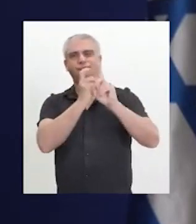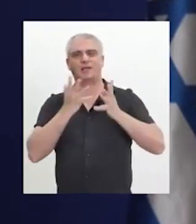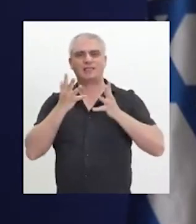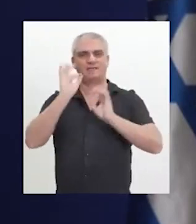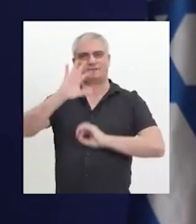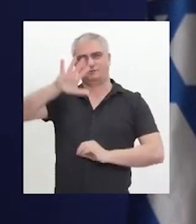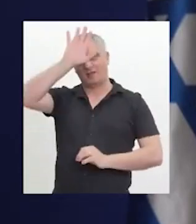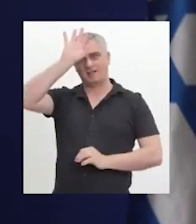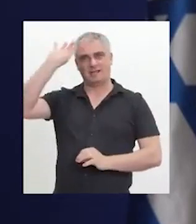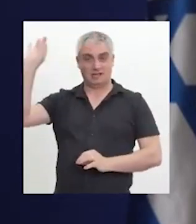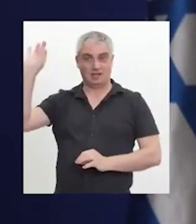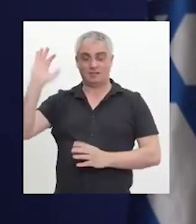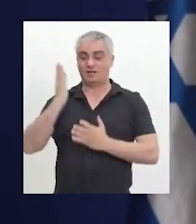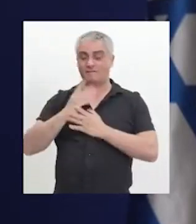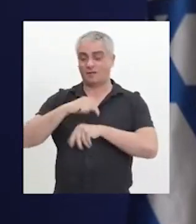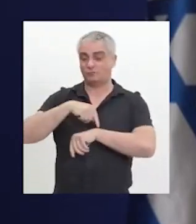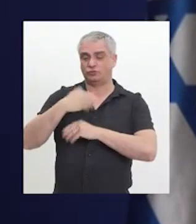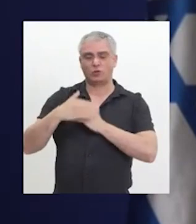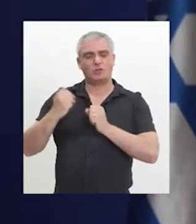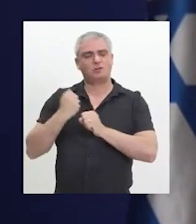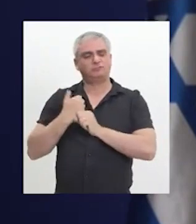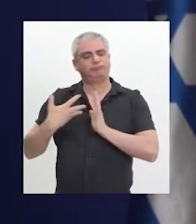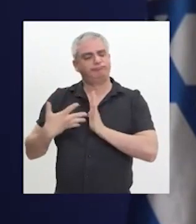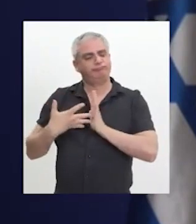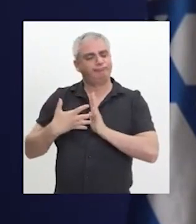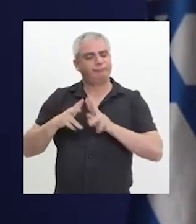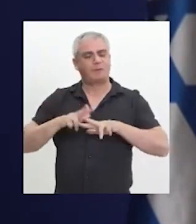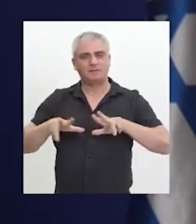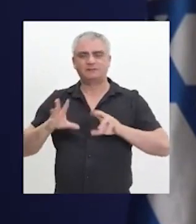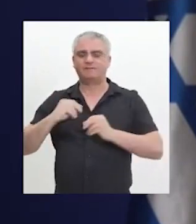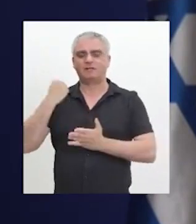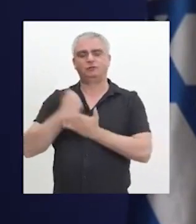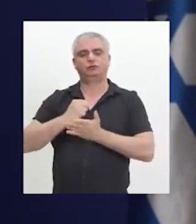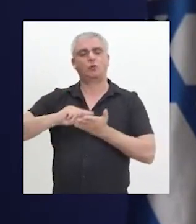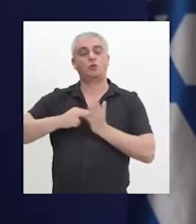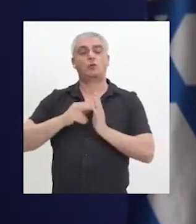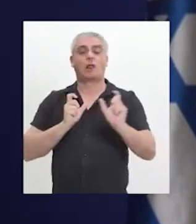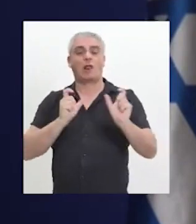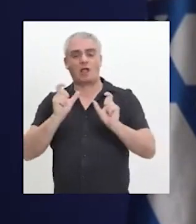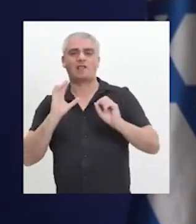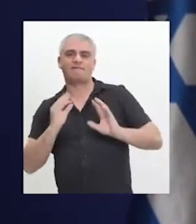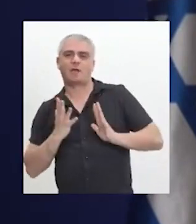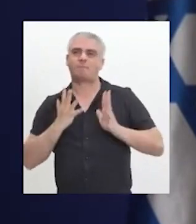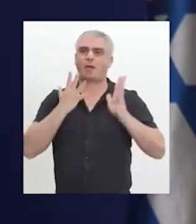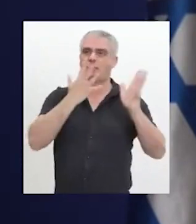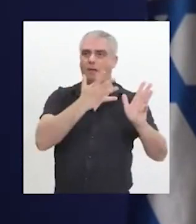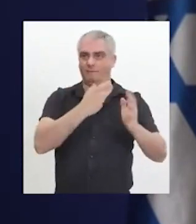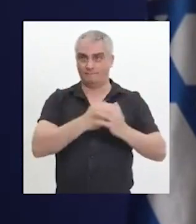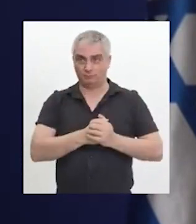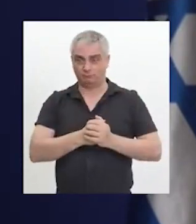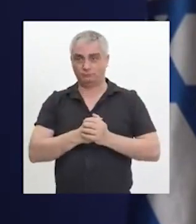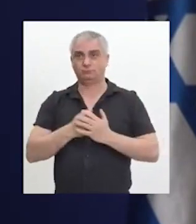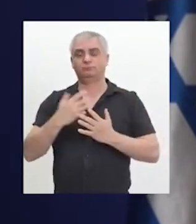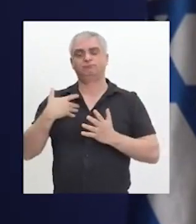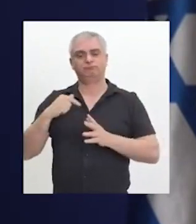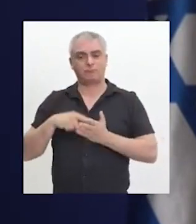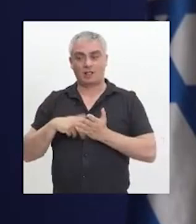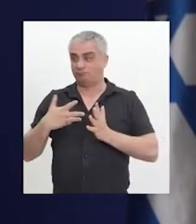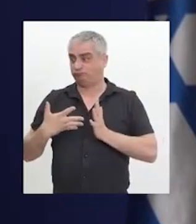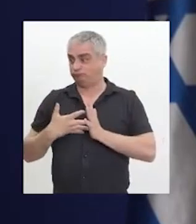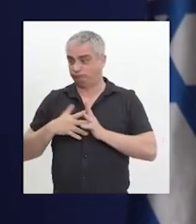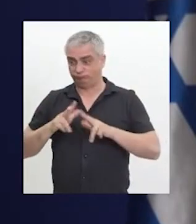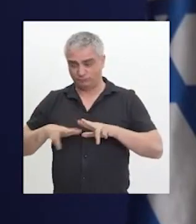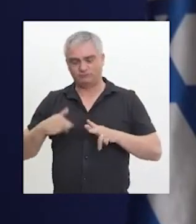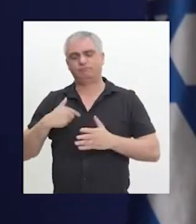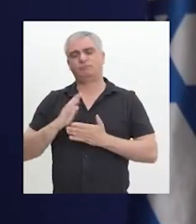האיראנית בשעות האחרונות קיימנו הערכת מצב ואישורי תוכניות להגנה להתקפה לאור הערכת המצב